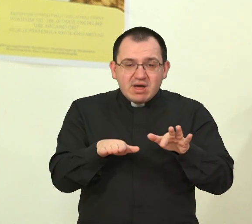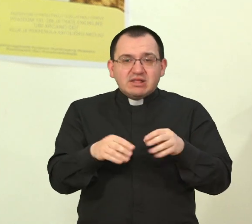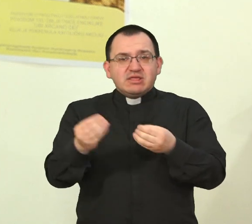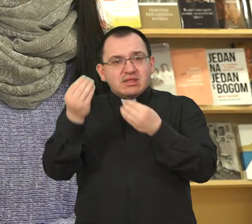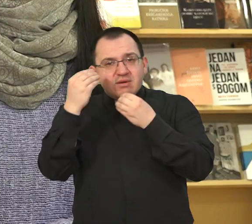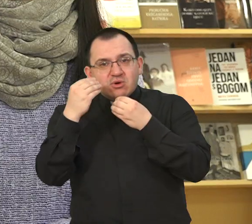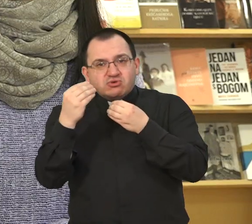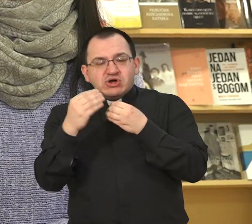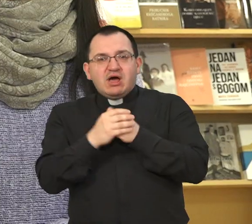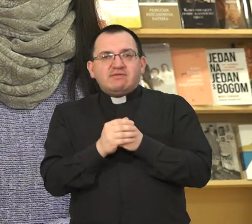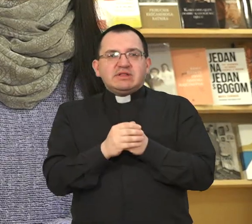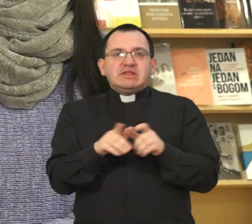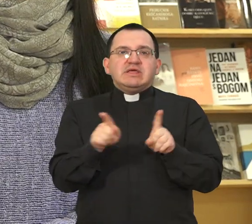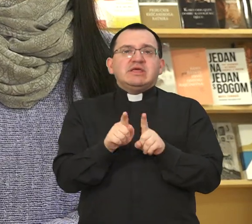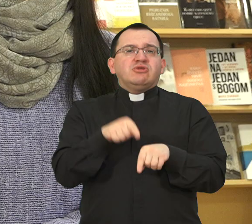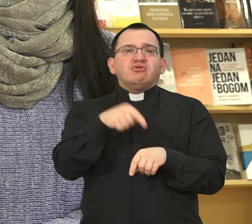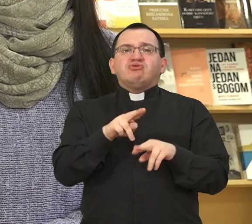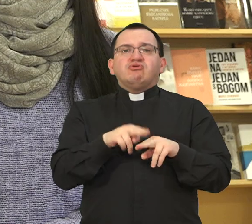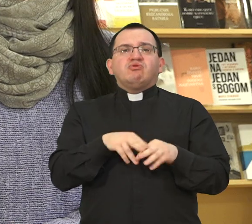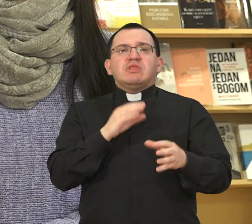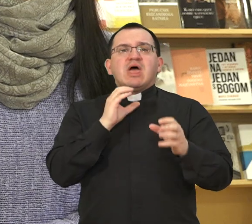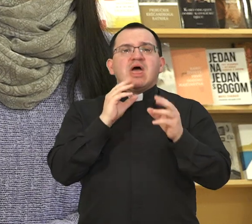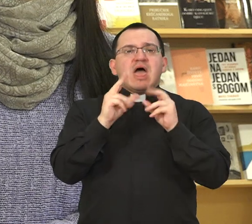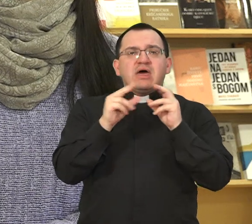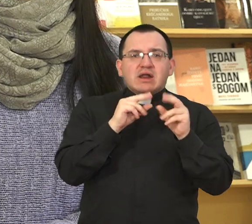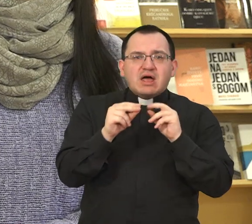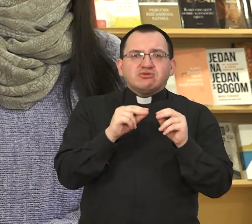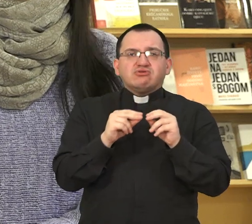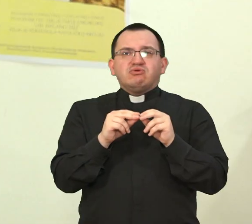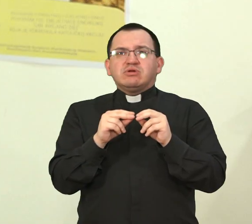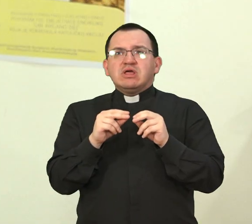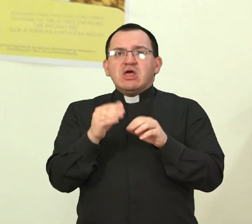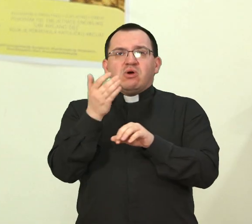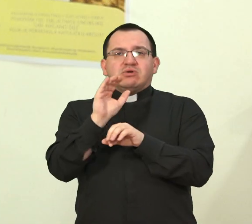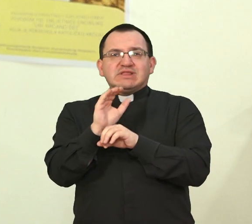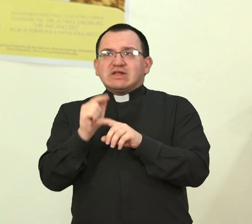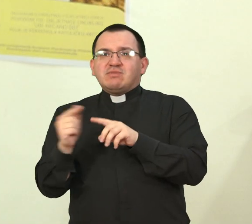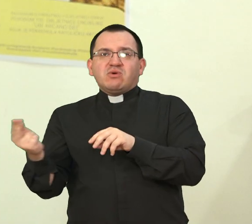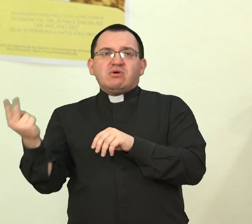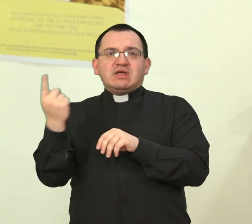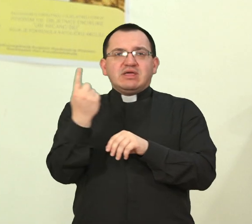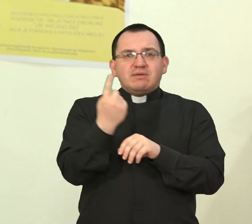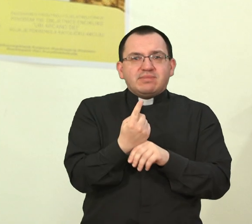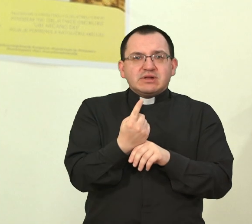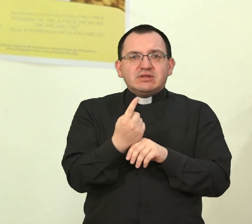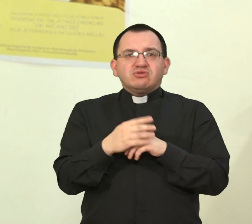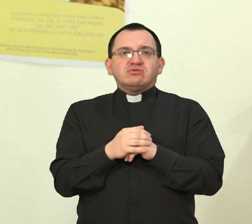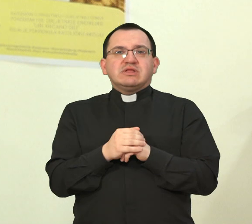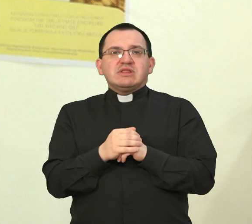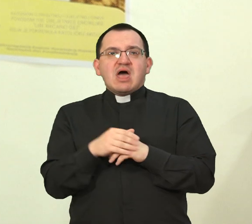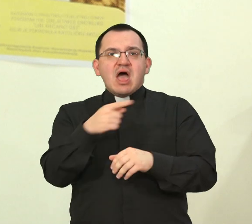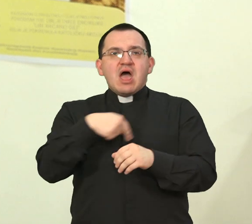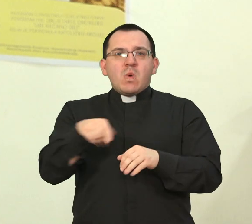naravi. Biće to dakle razgovori o djelatnoj i prisutnoj crkvi. Ciklus okruglih